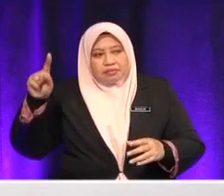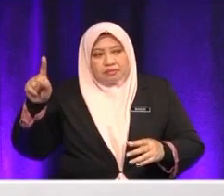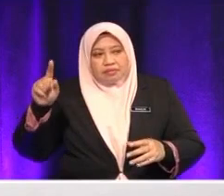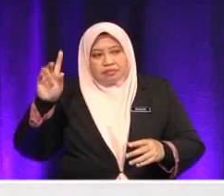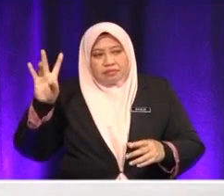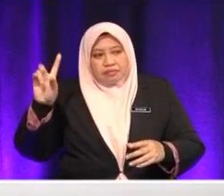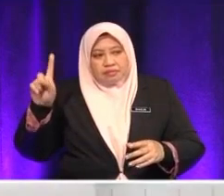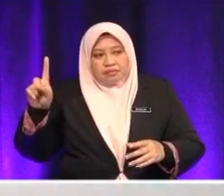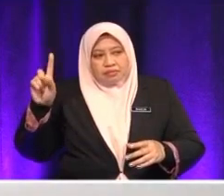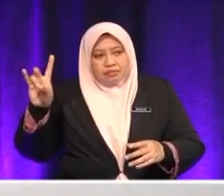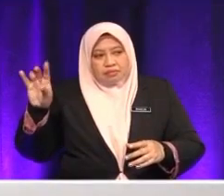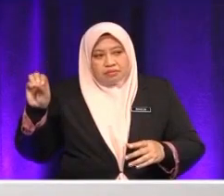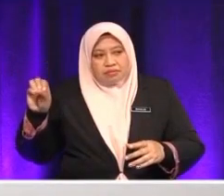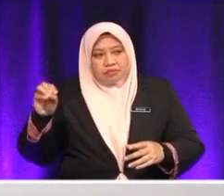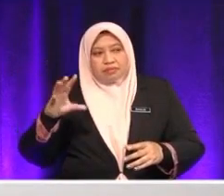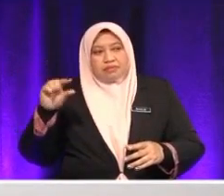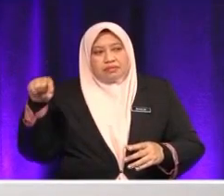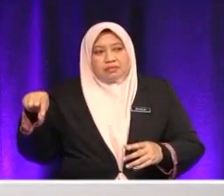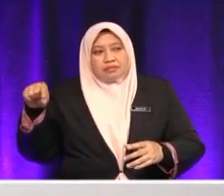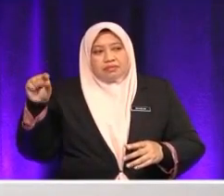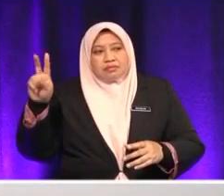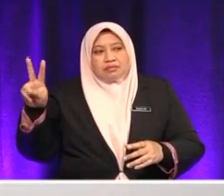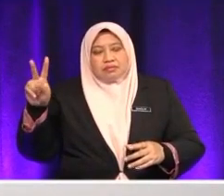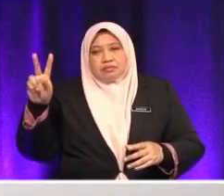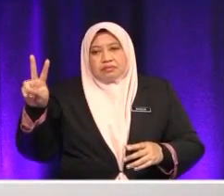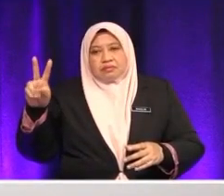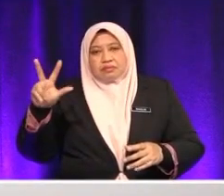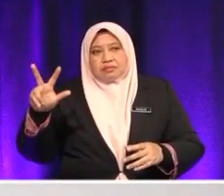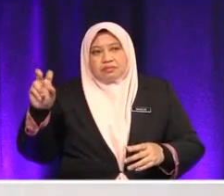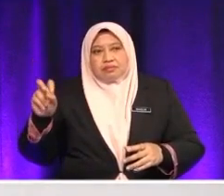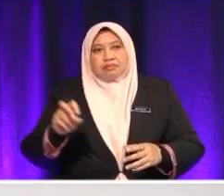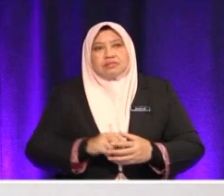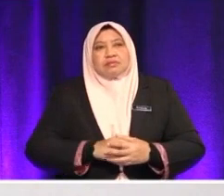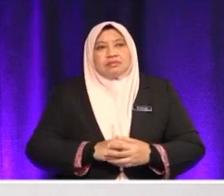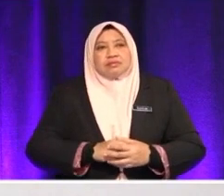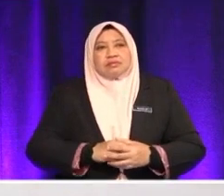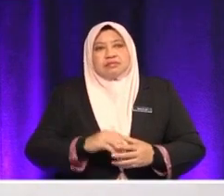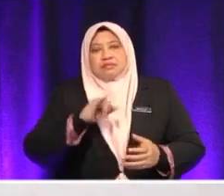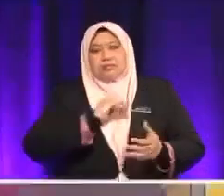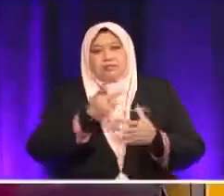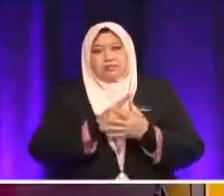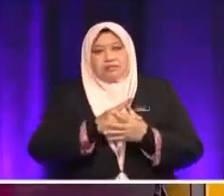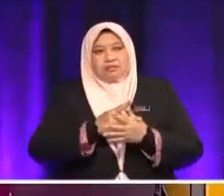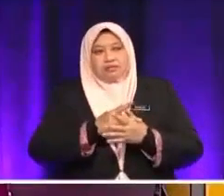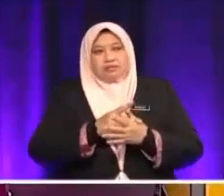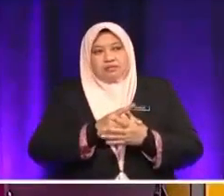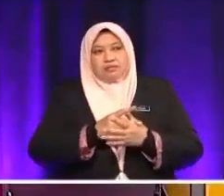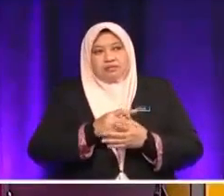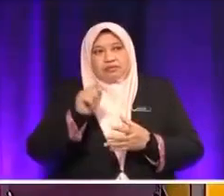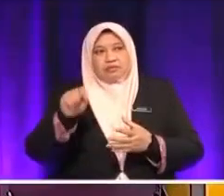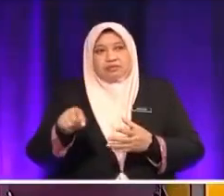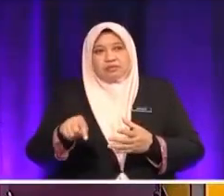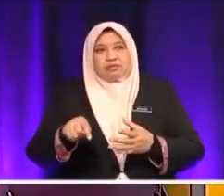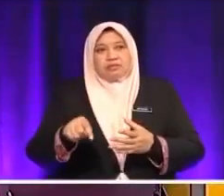dan quatik ketiga 280 nah ini di sini ee saya fungsikan oke Ini adalah